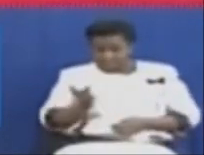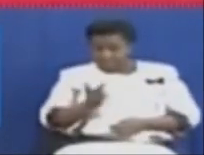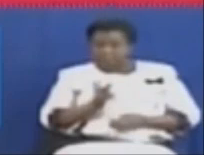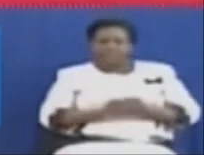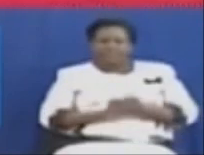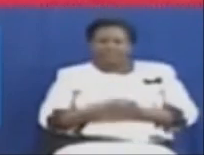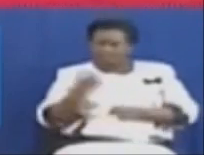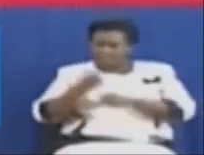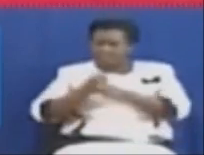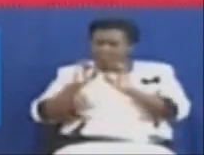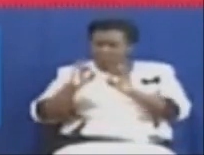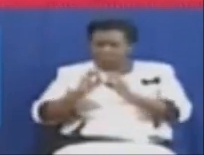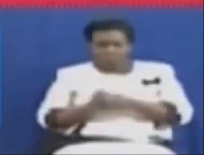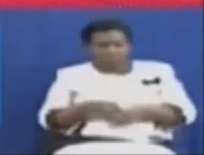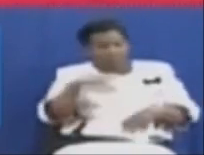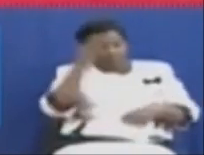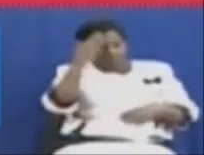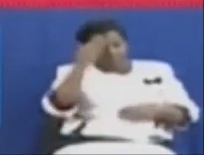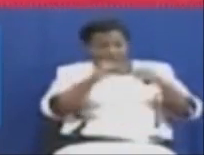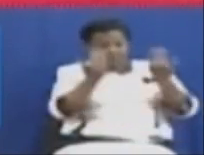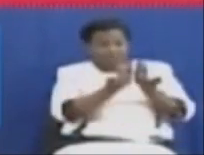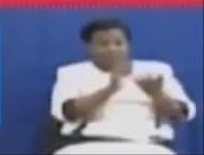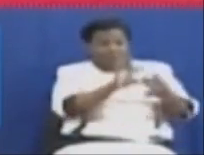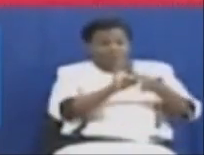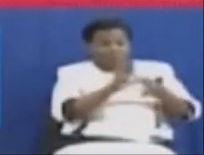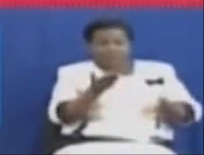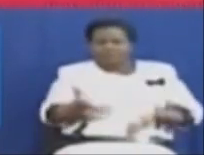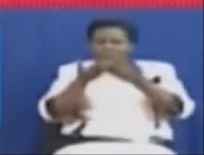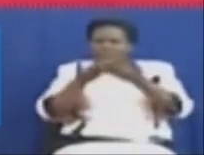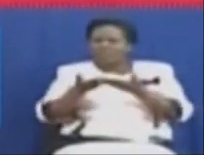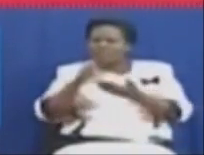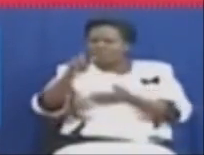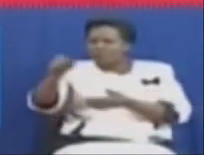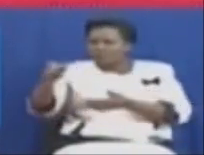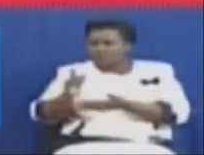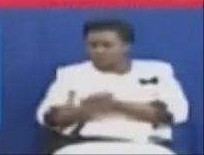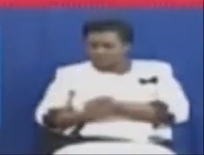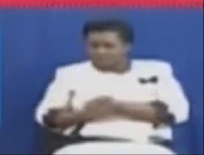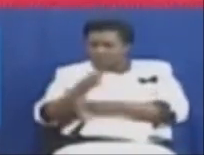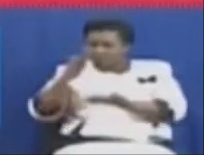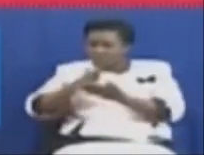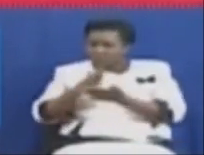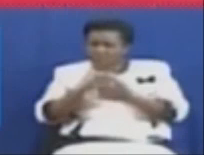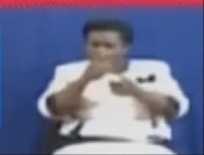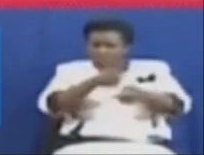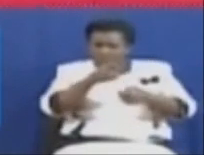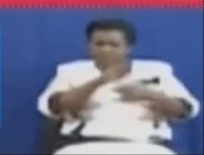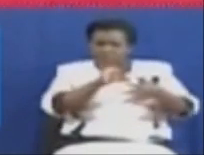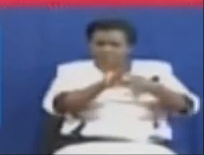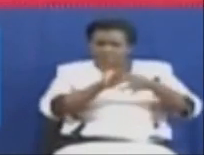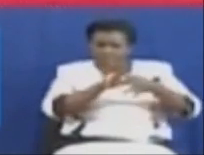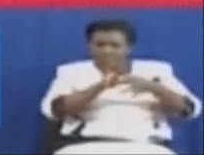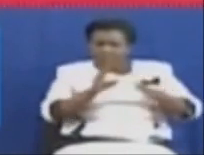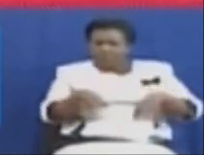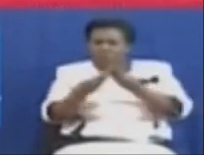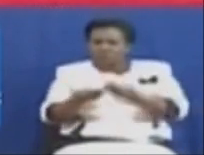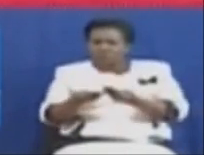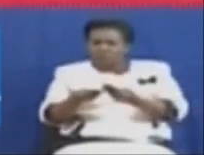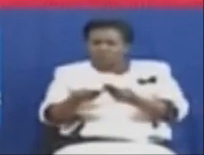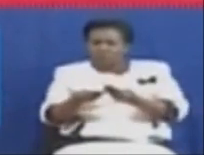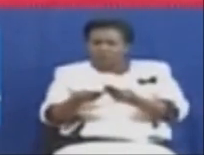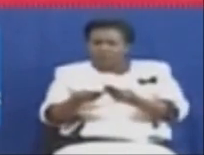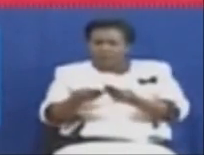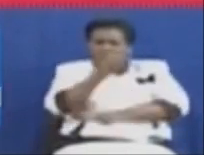sote tunaelewa kuwa ushirika ni dhana ya hiari, lakini serikali ni msimamizi mkuu wa vyama vya ushirika pale ambapo viongozi wake au vyama